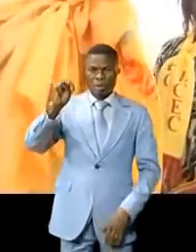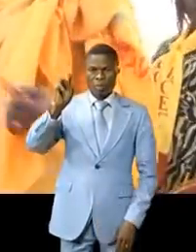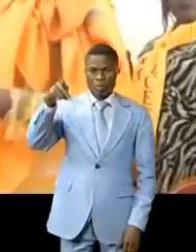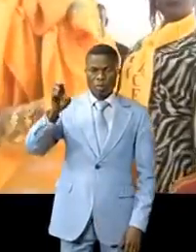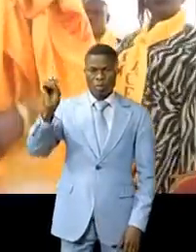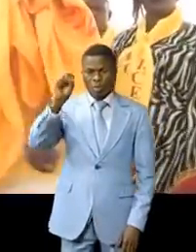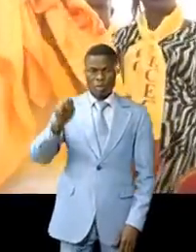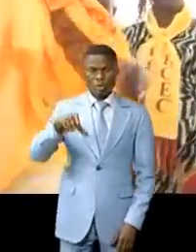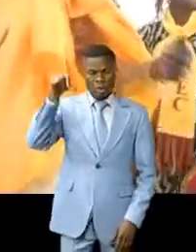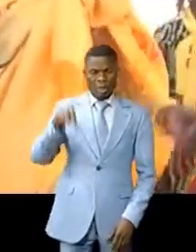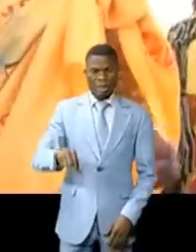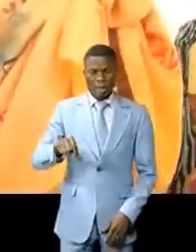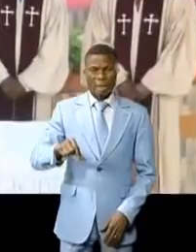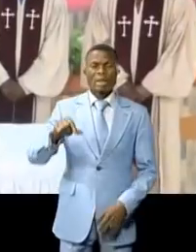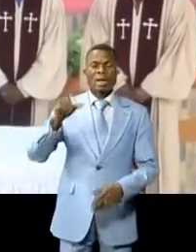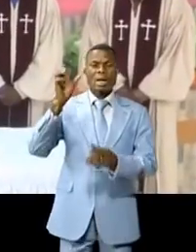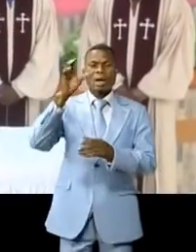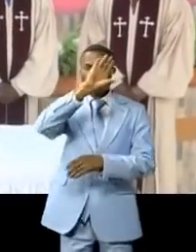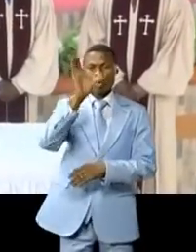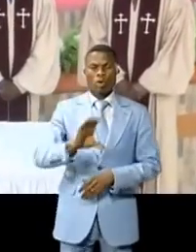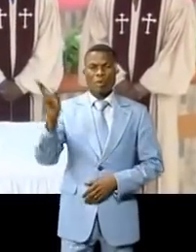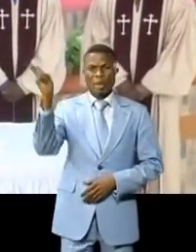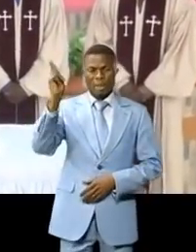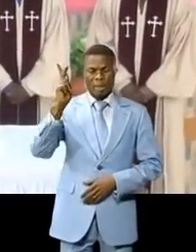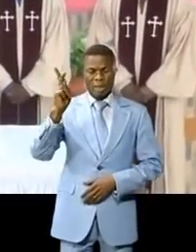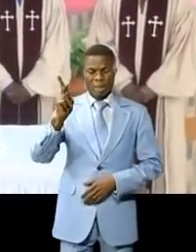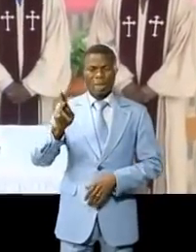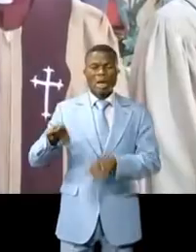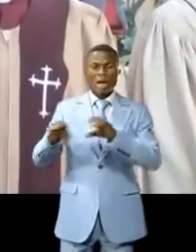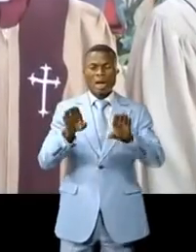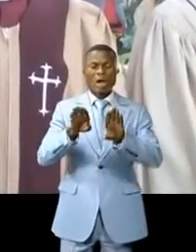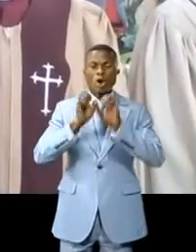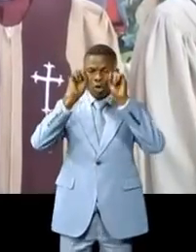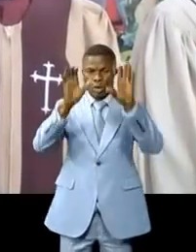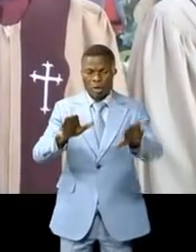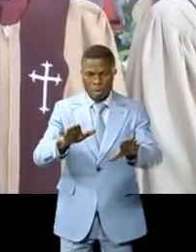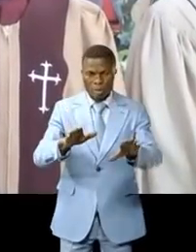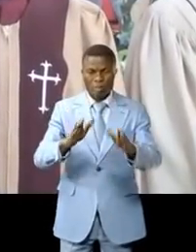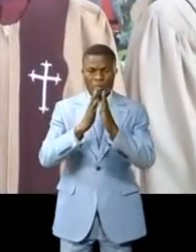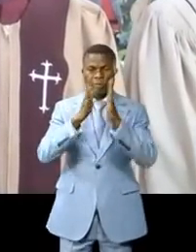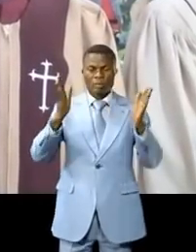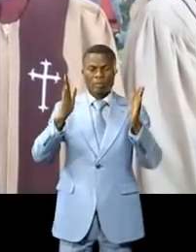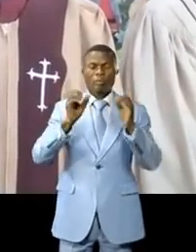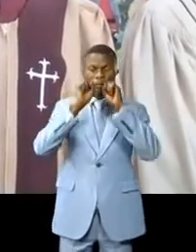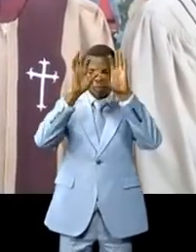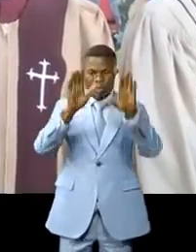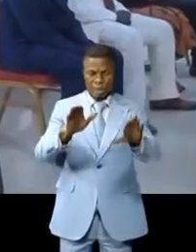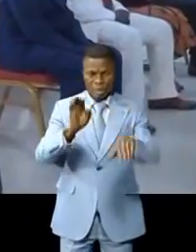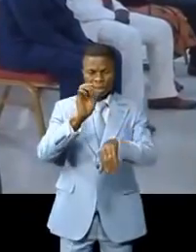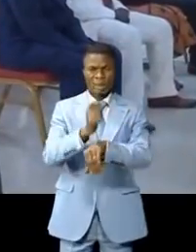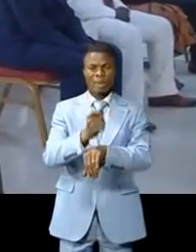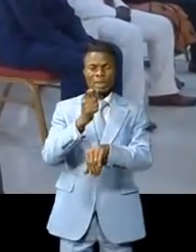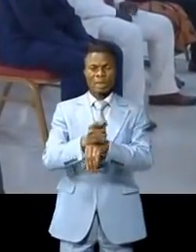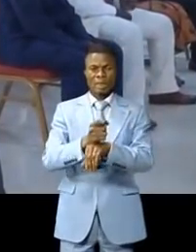quartier Matongé, dans la commune de Kalamu. La cérémonie inaugurale s'est déroulée au cours d'un culte de dédicace de ce temple